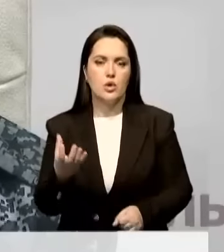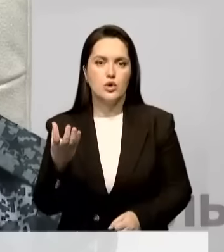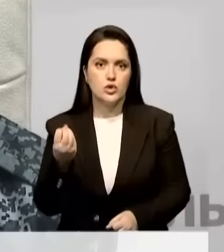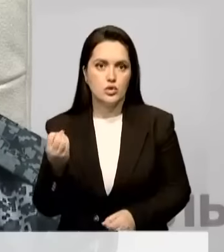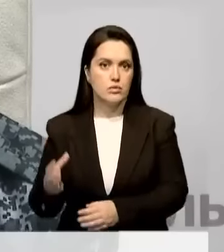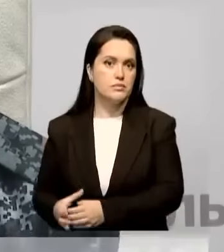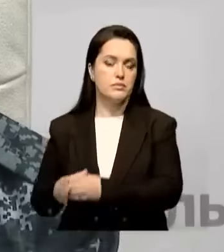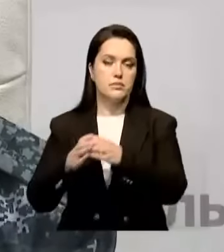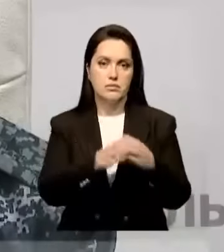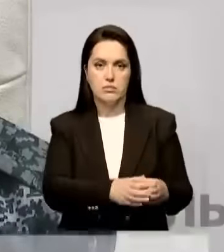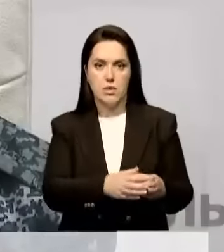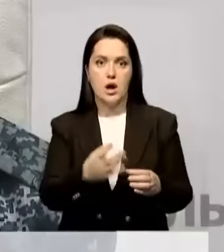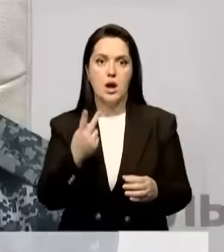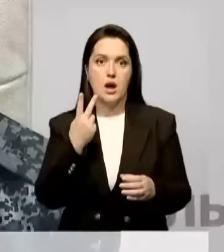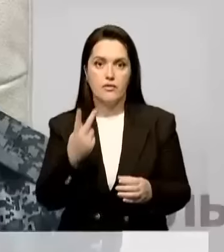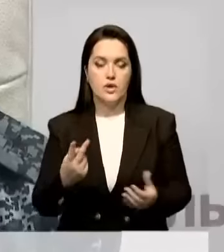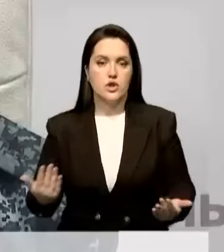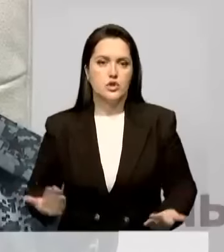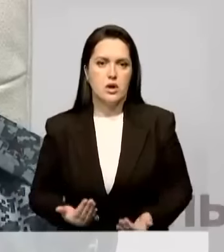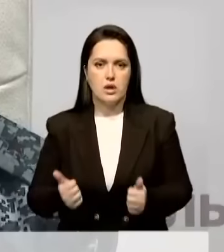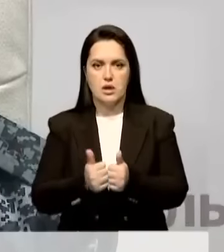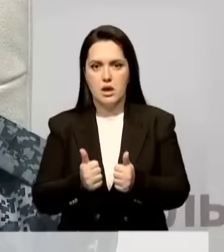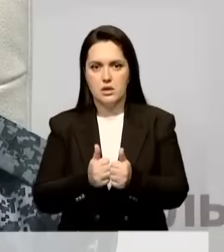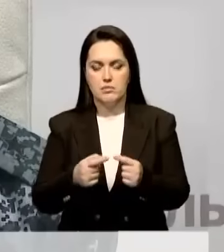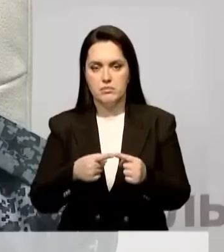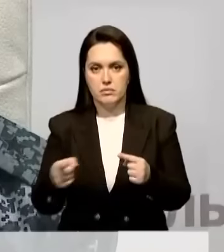приехали 2 лиц, которые проживали там недалеко.